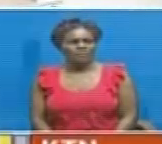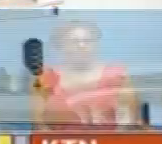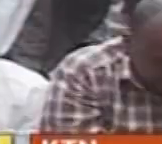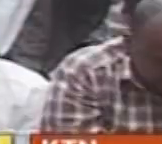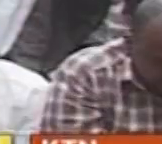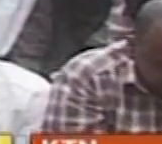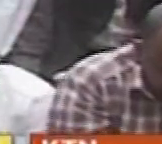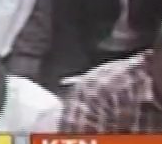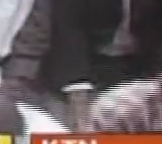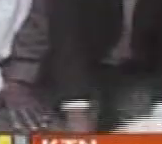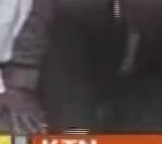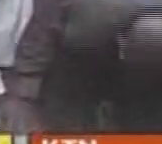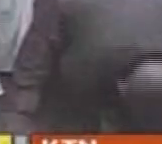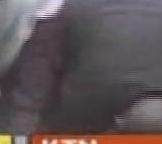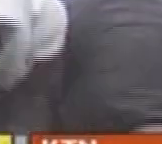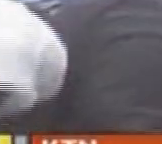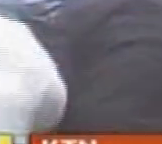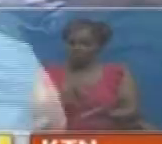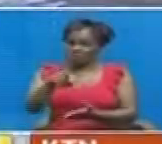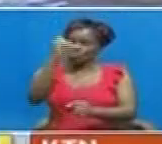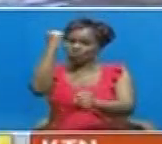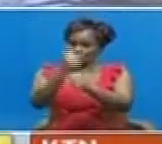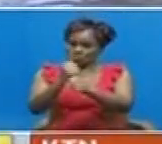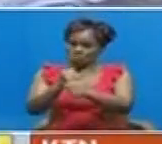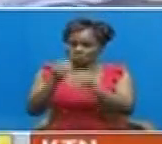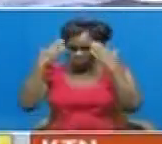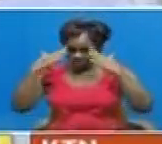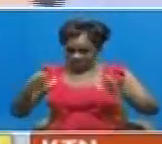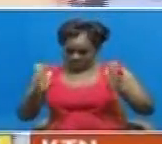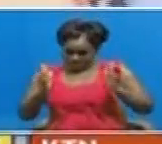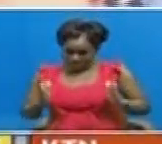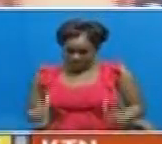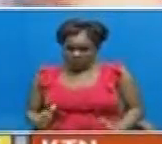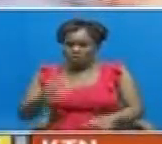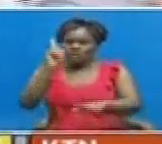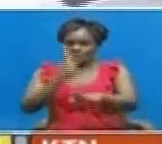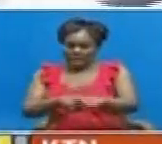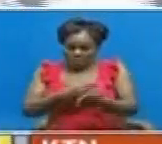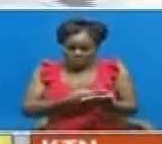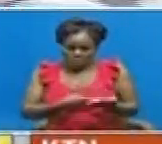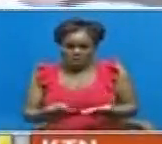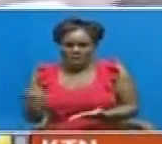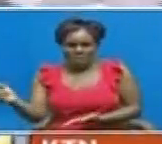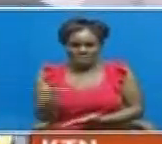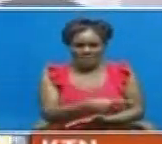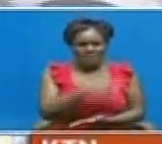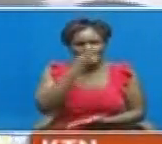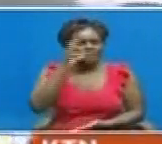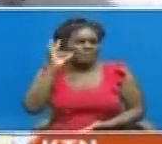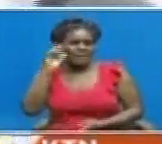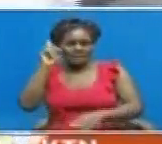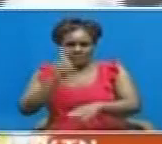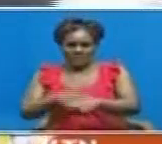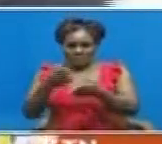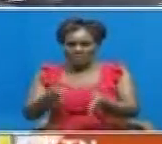mungu haya ni baad tu ya mambo yaki kuy na muis hasa aapo ndani ya mwezi muku wa ramadhani wakati